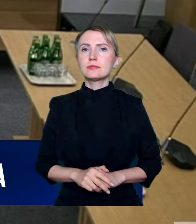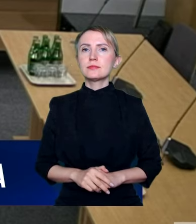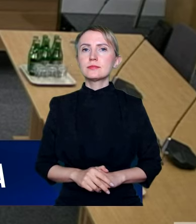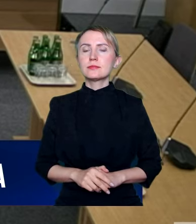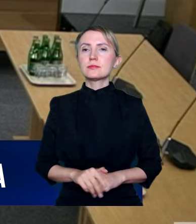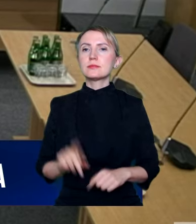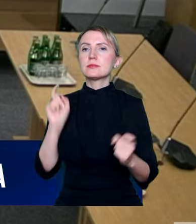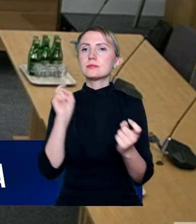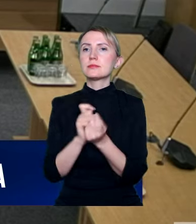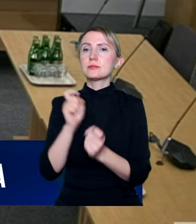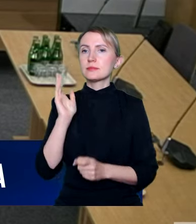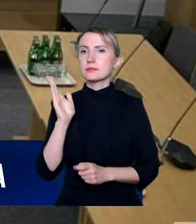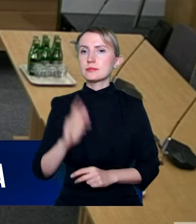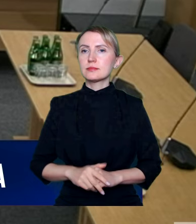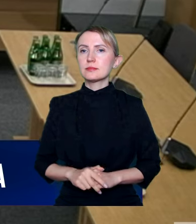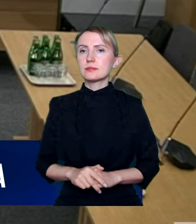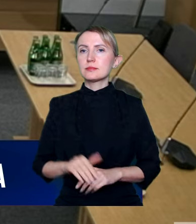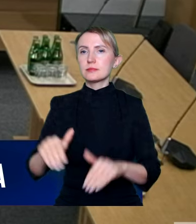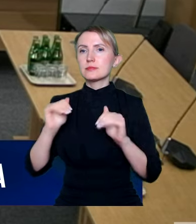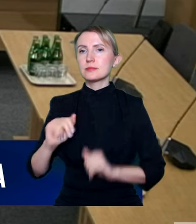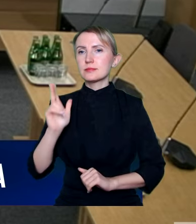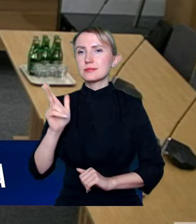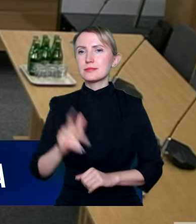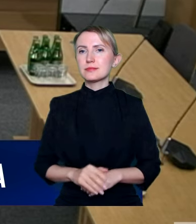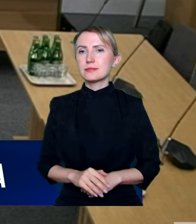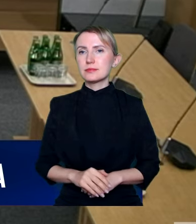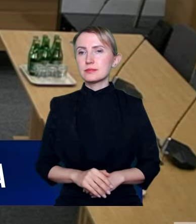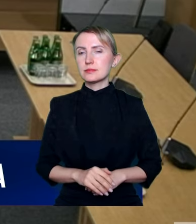Kto jest przeciw? Kto się wstrzymał? Dziękuję.